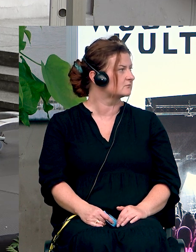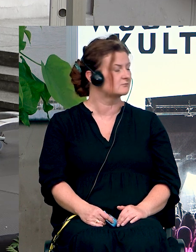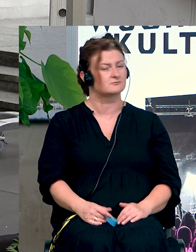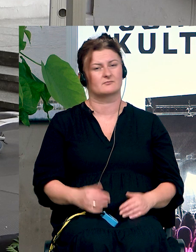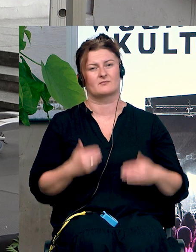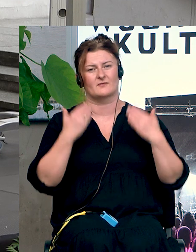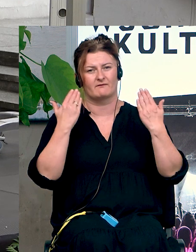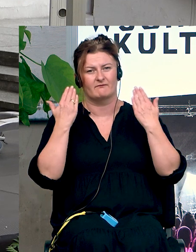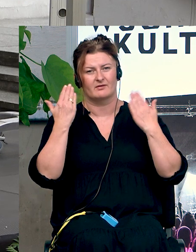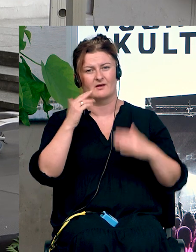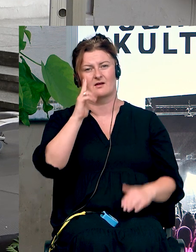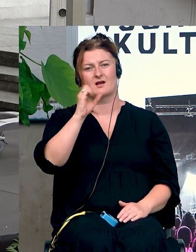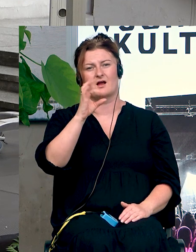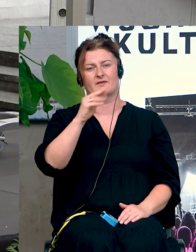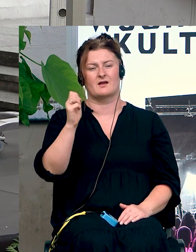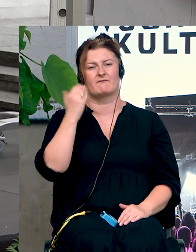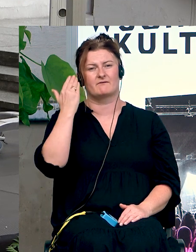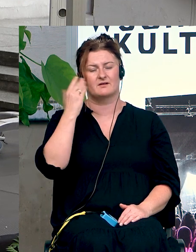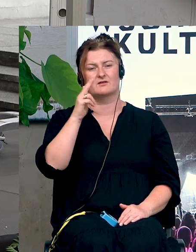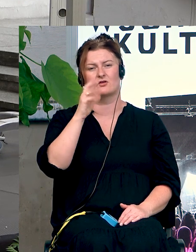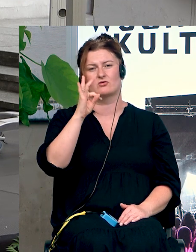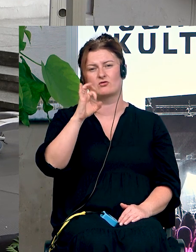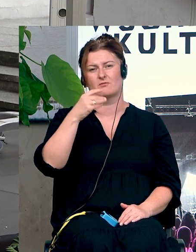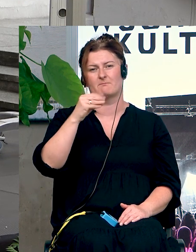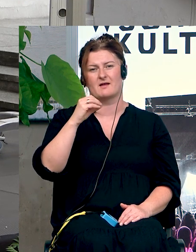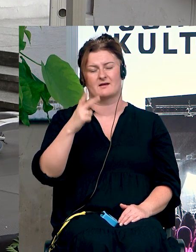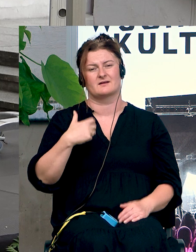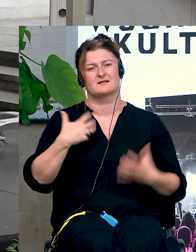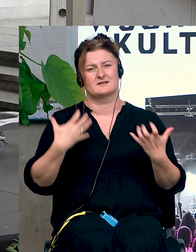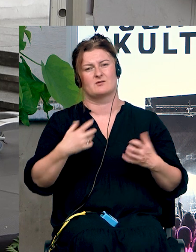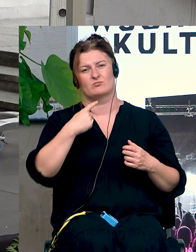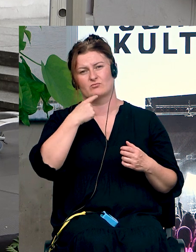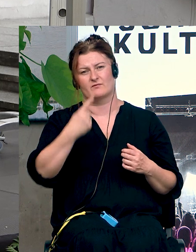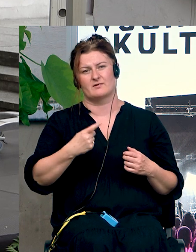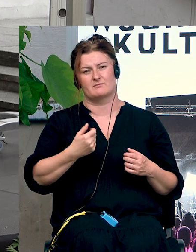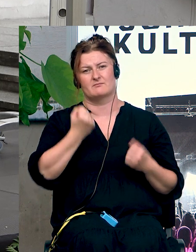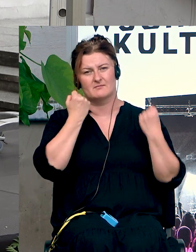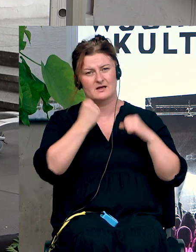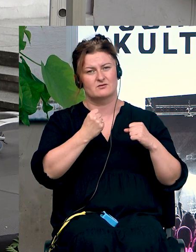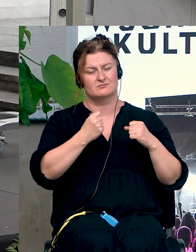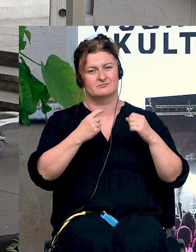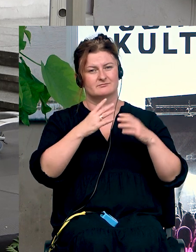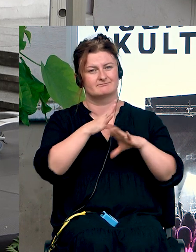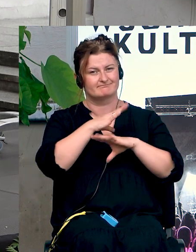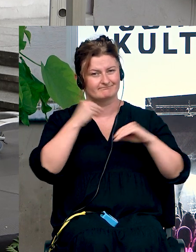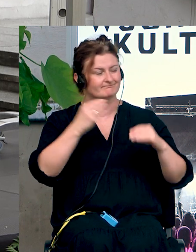Witaj Kaciu, witaj Tomku. Chciałem powiedzieć, że bardzo się cieszę, widząc Was znowu.